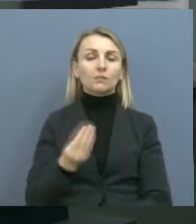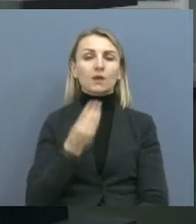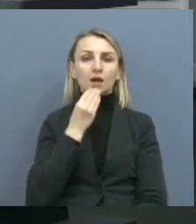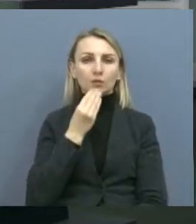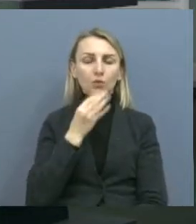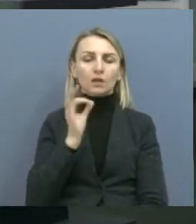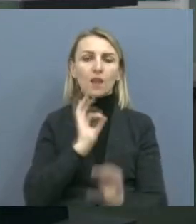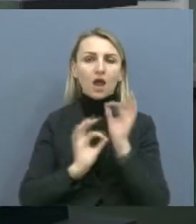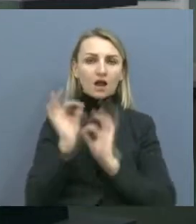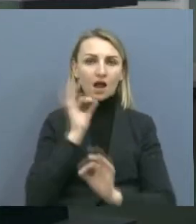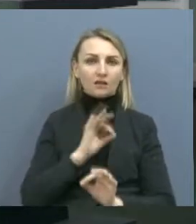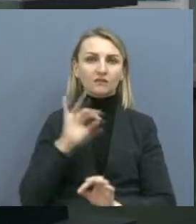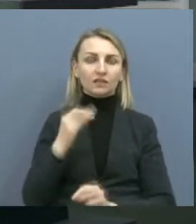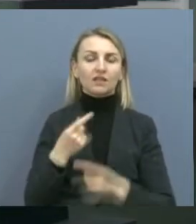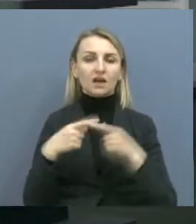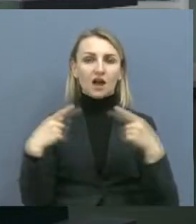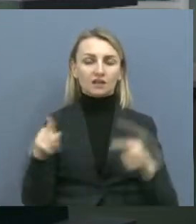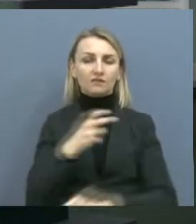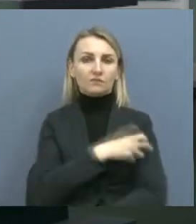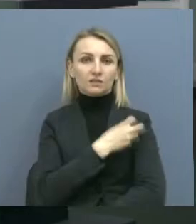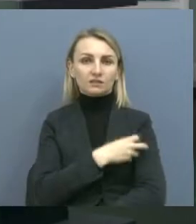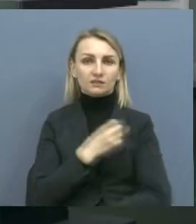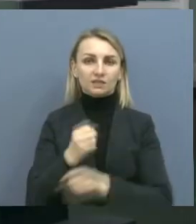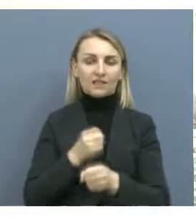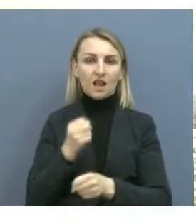продовольствием, лекарствами и медицинскими изделиями.